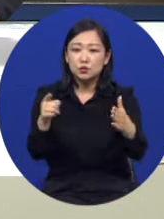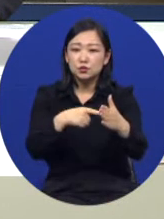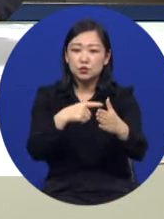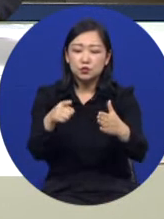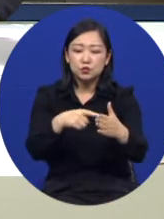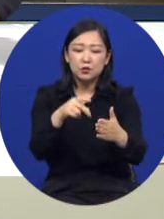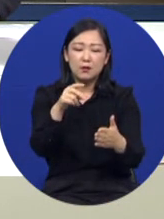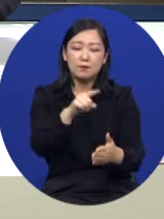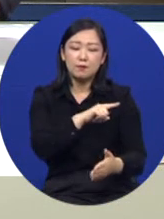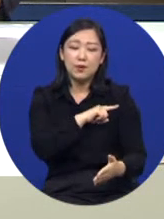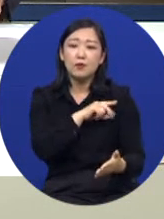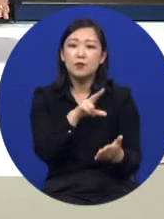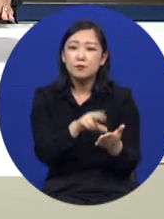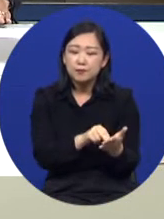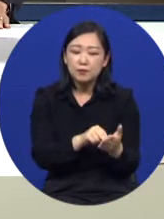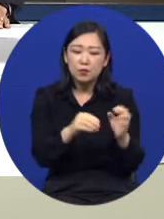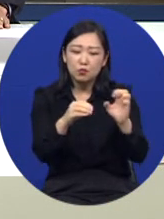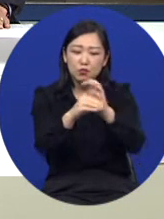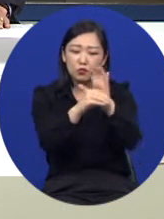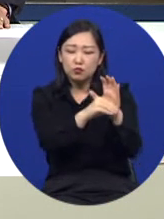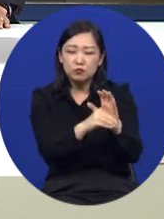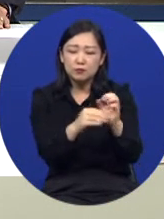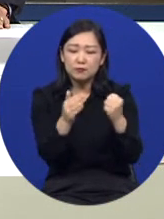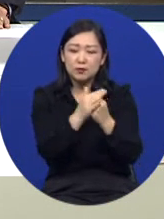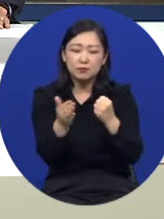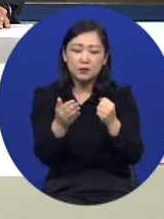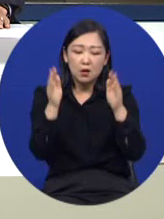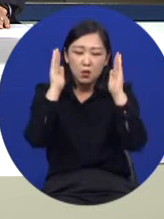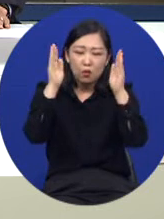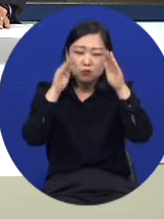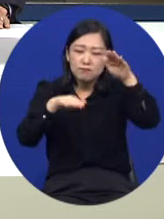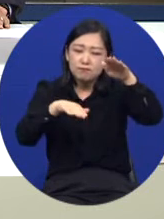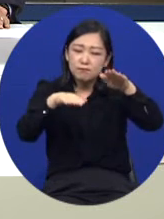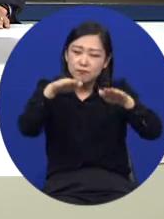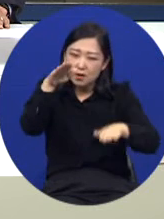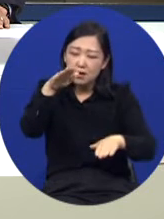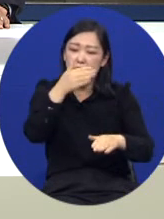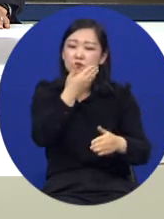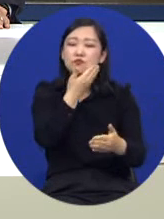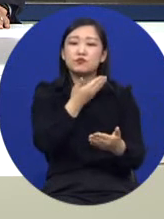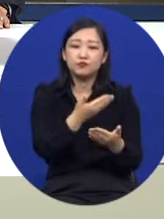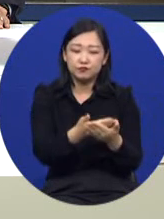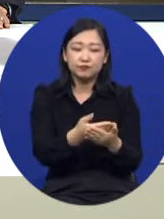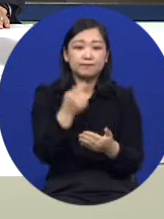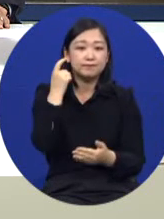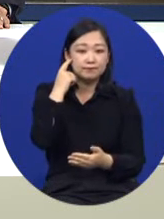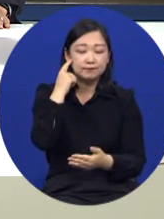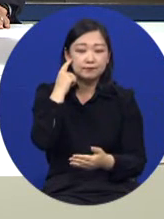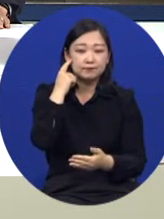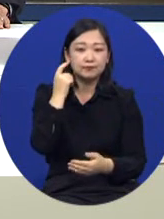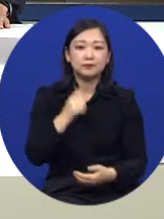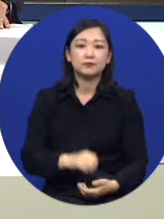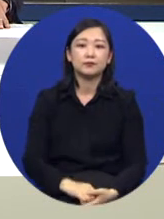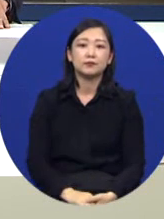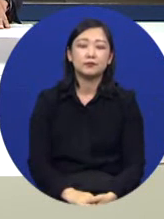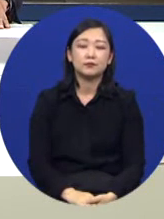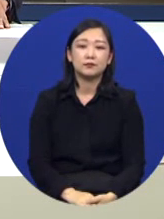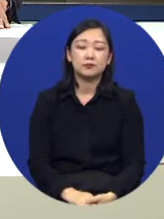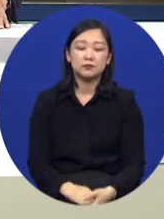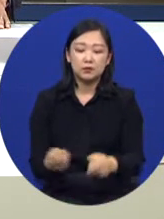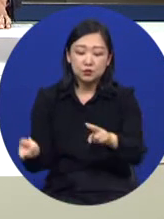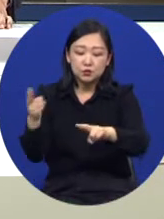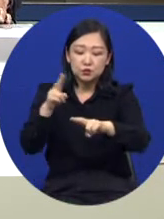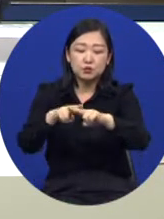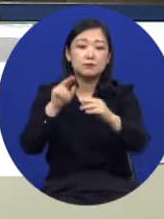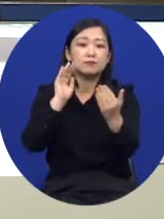과제 얘기하실 때 코로나19로 인한 학력 격차를 가장 중요시 생각을 하셨단 말이죠. 취임